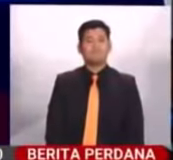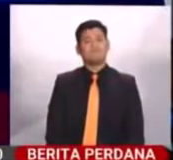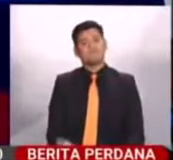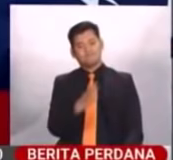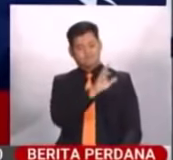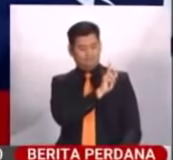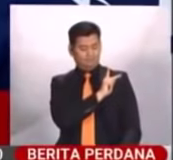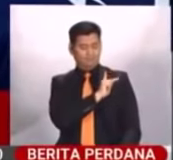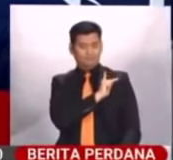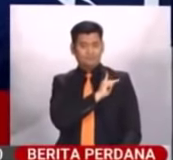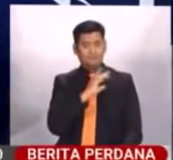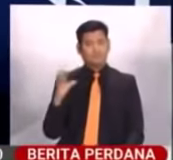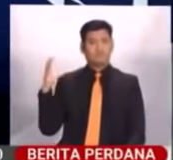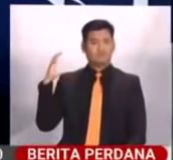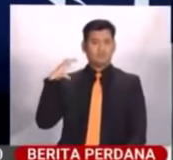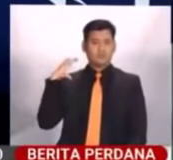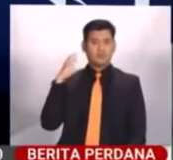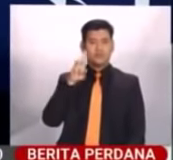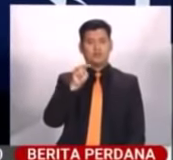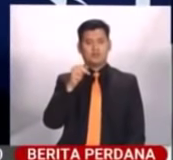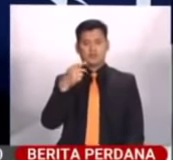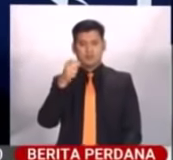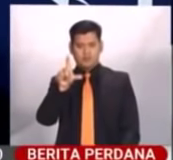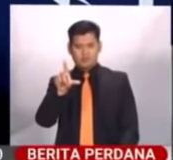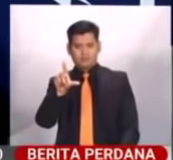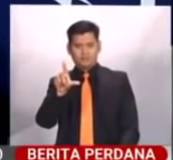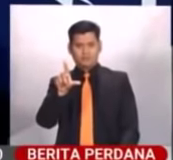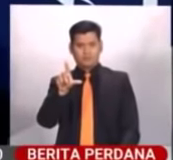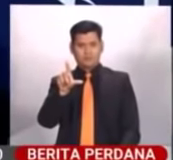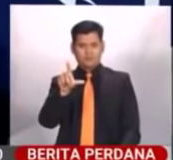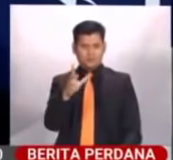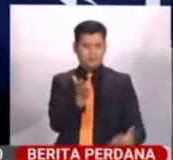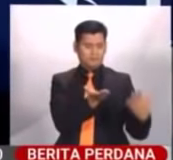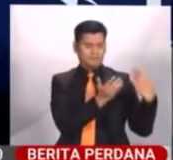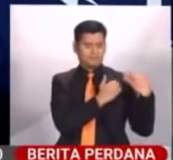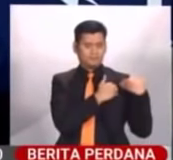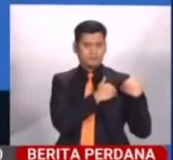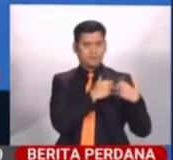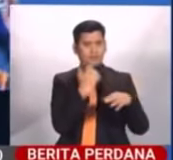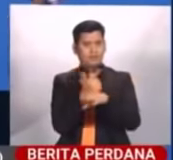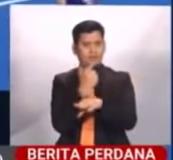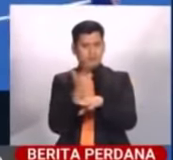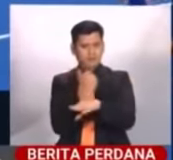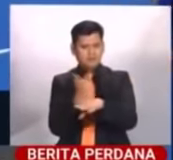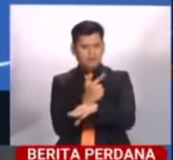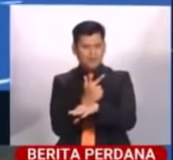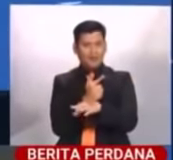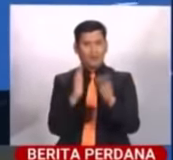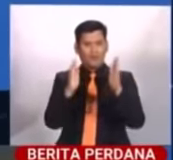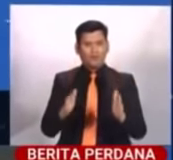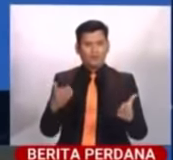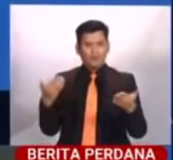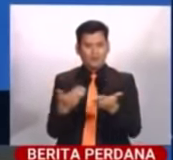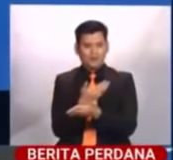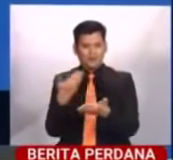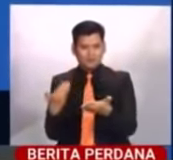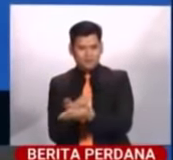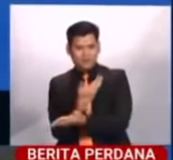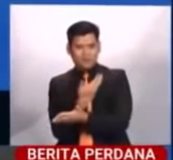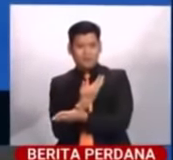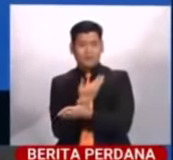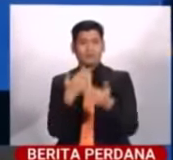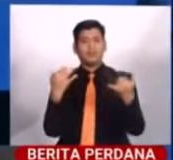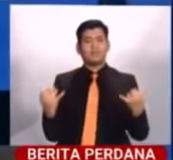Sementara itu, Ketua Jurulatih Uni KL Arul Selvaraj yang bertanggungjawab melatih beberapa muka baharu pada musim ini